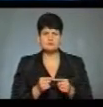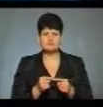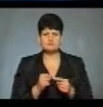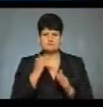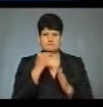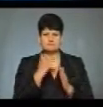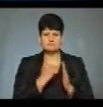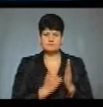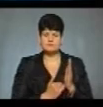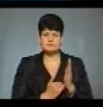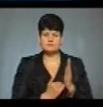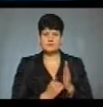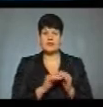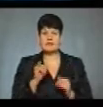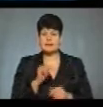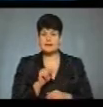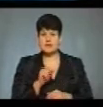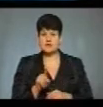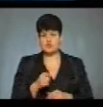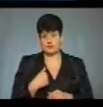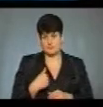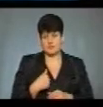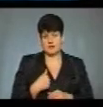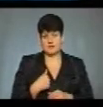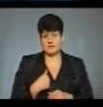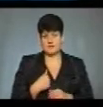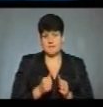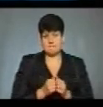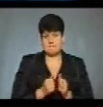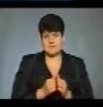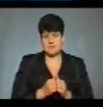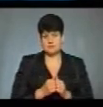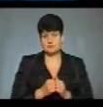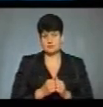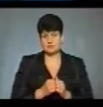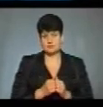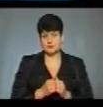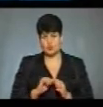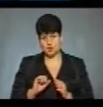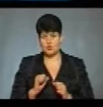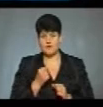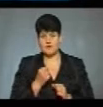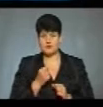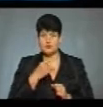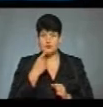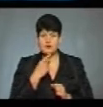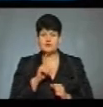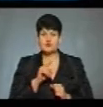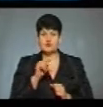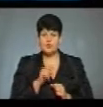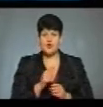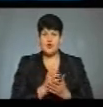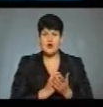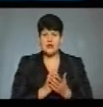розставлено, і те, що він навіть мені, як близькому товаришу, натякав, що його ресурс